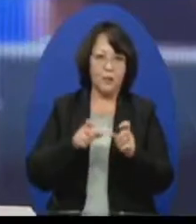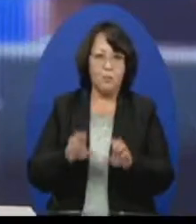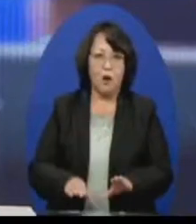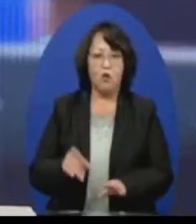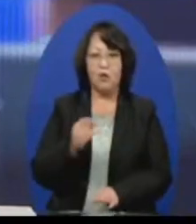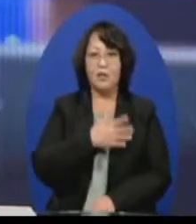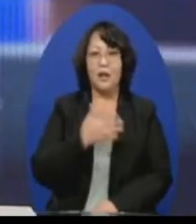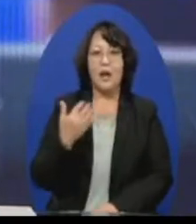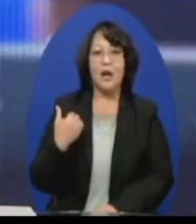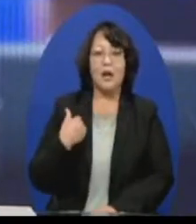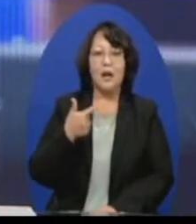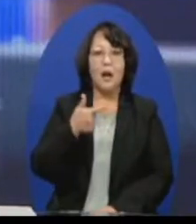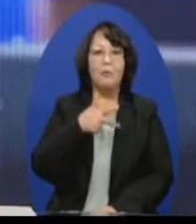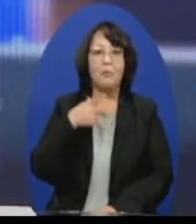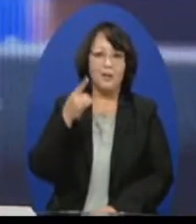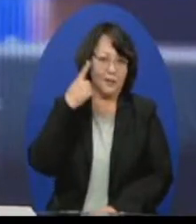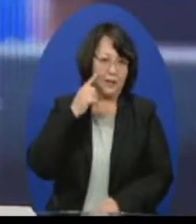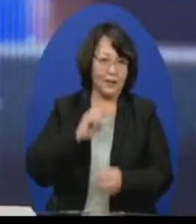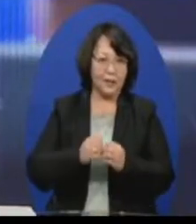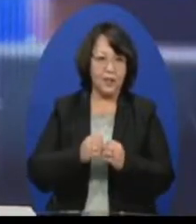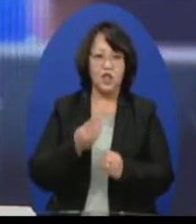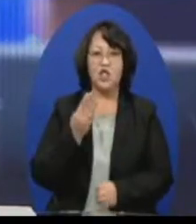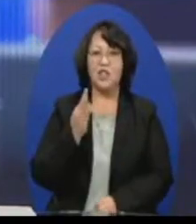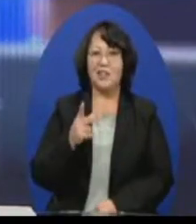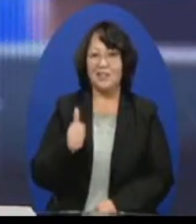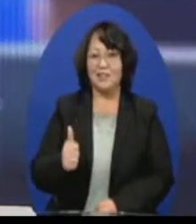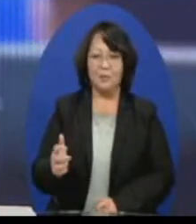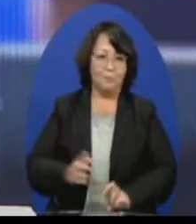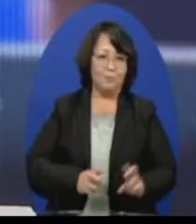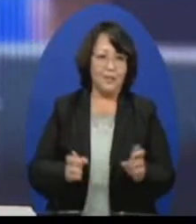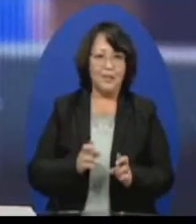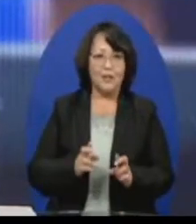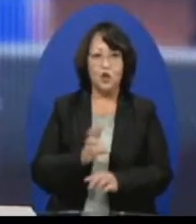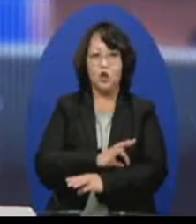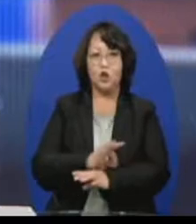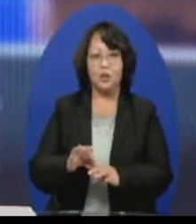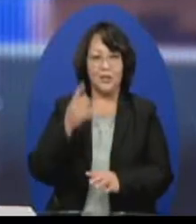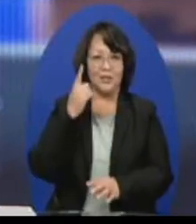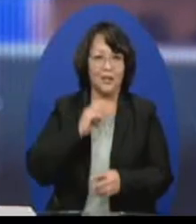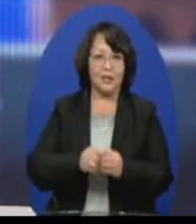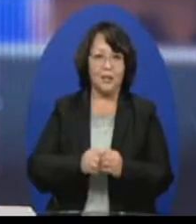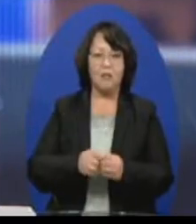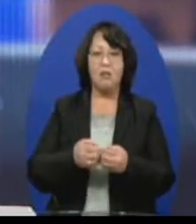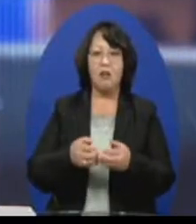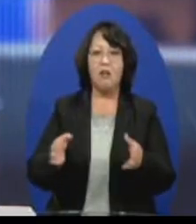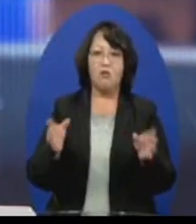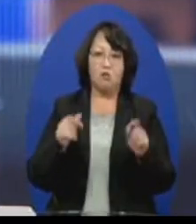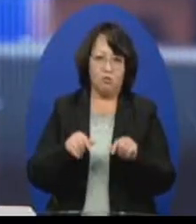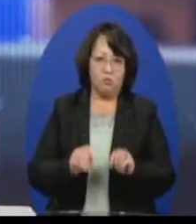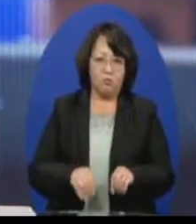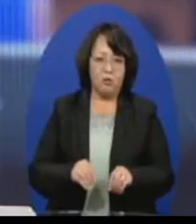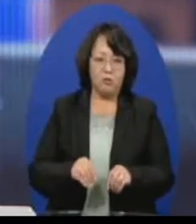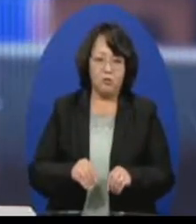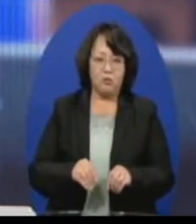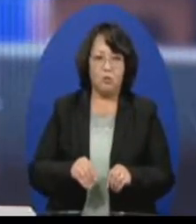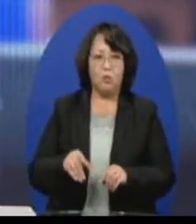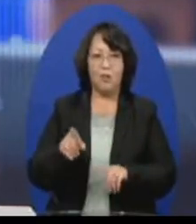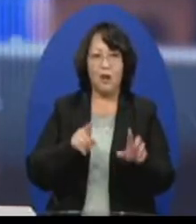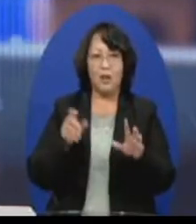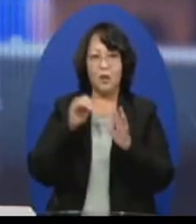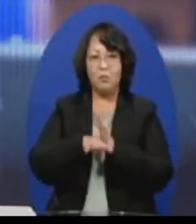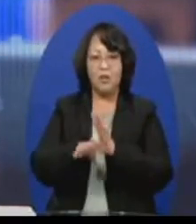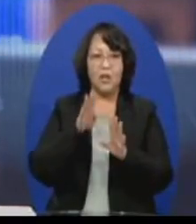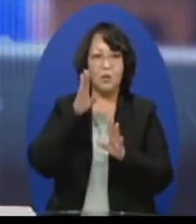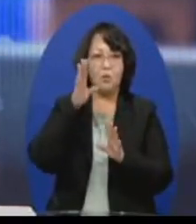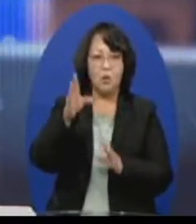Эцсийн байнгын хорооны дараа Ганбаатарын санаачлан зохион байгуулдаг шилдэг бизнес төсөв шалгаруулах уралдааны нээлт өнөөдөр боллоо. Уралдаанаар дамжуулан ирээдүйн